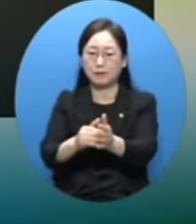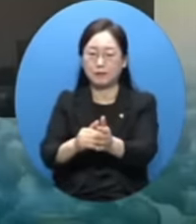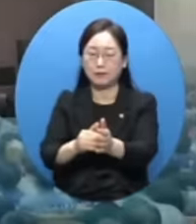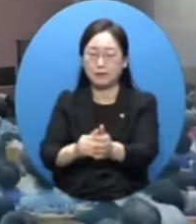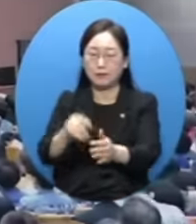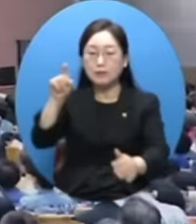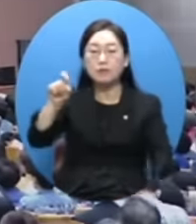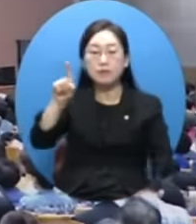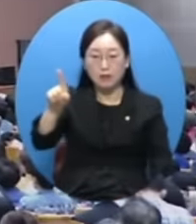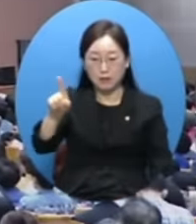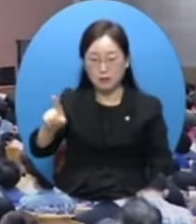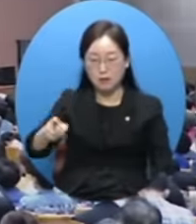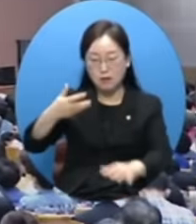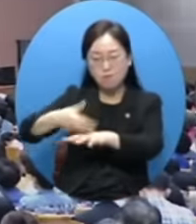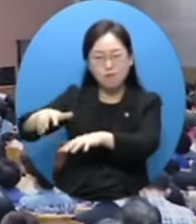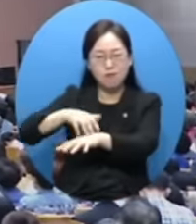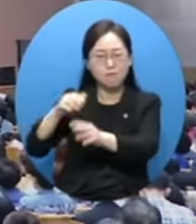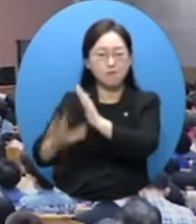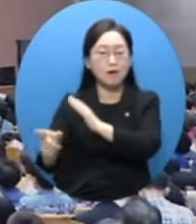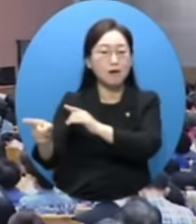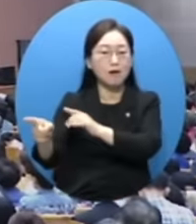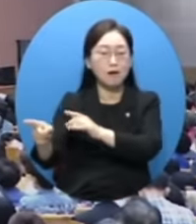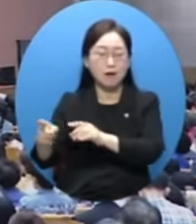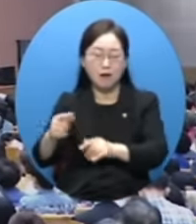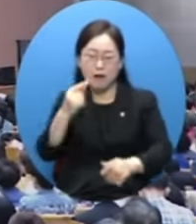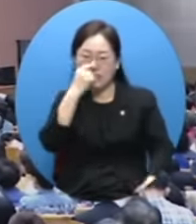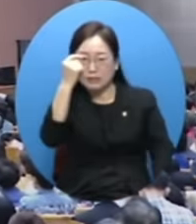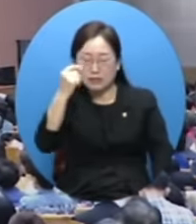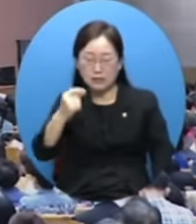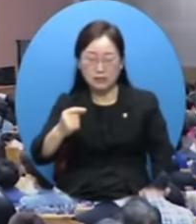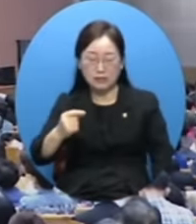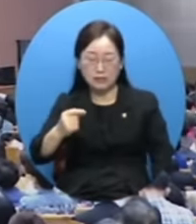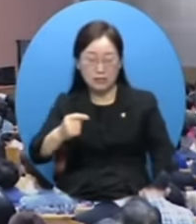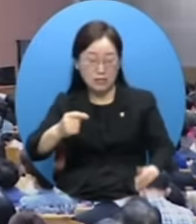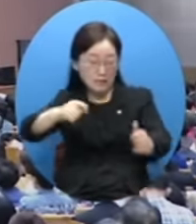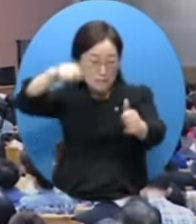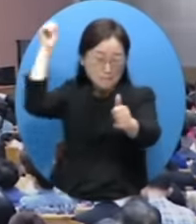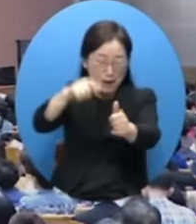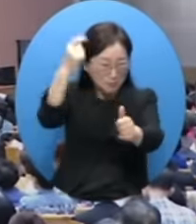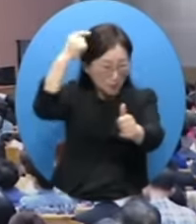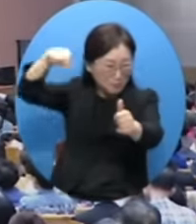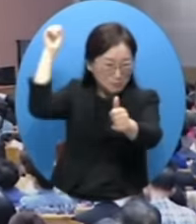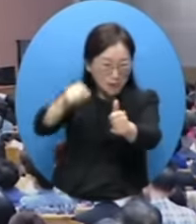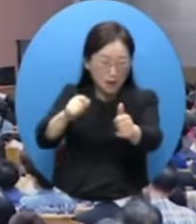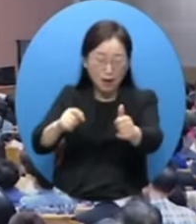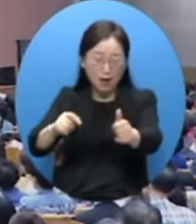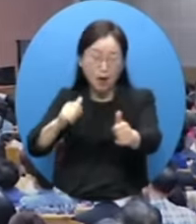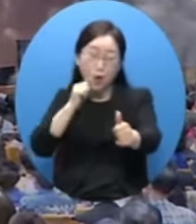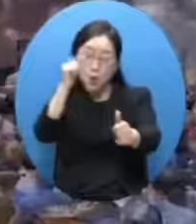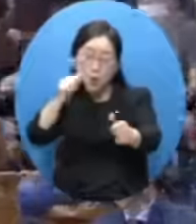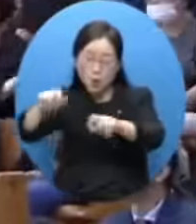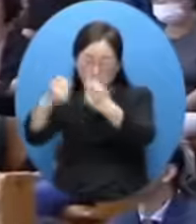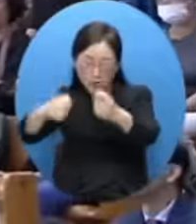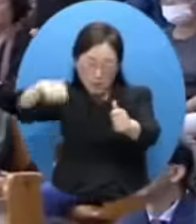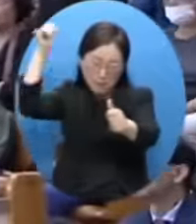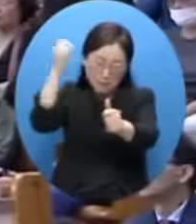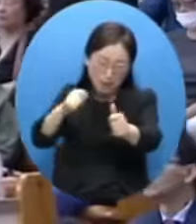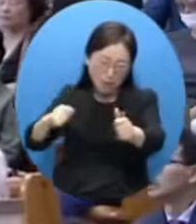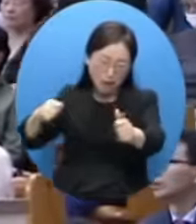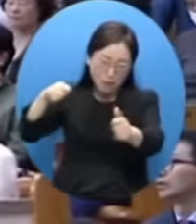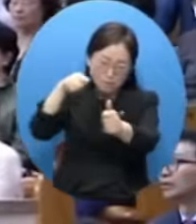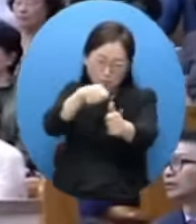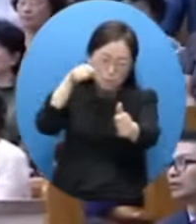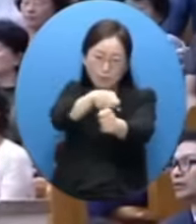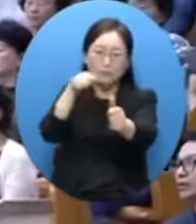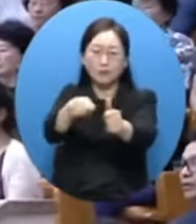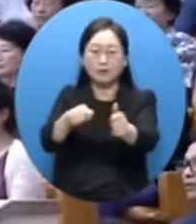11명의 청소년 불량배들이 날카로운 처사가 달린 흉기로 머리를 내리치고 콜라병을 깨뜨려 온몸을 찔렀습니다. 그